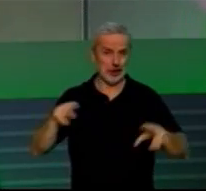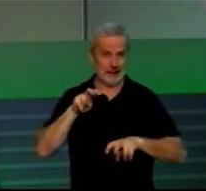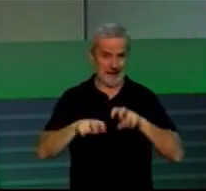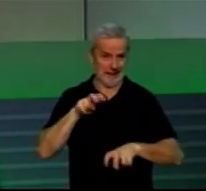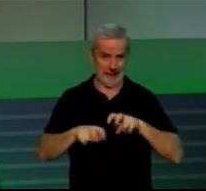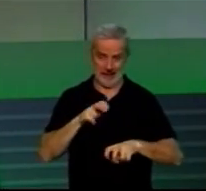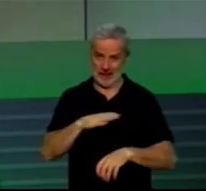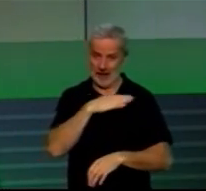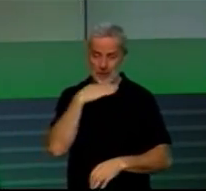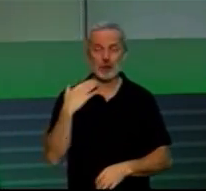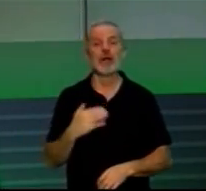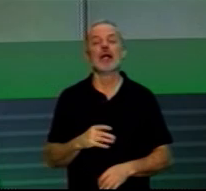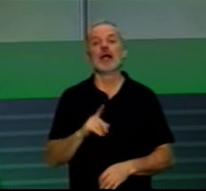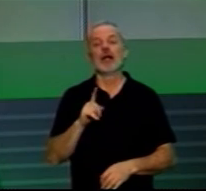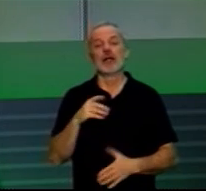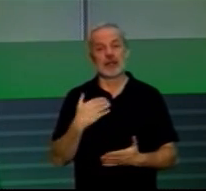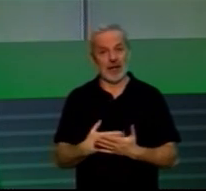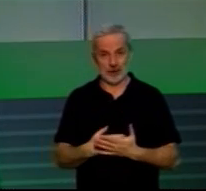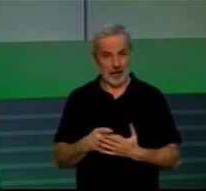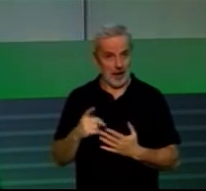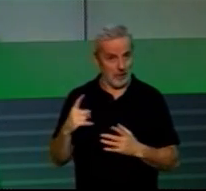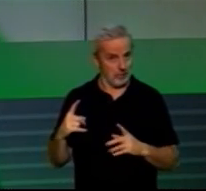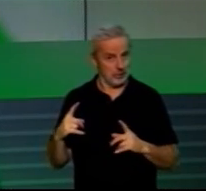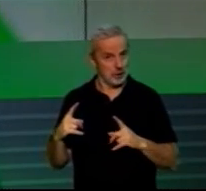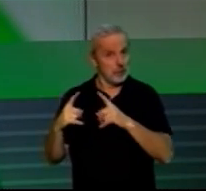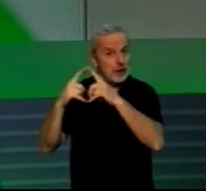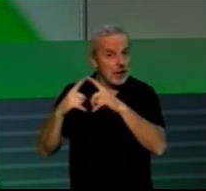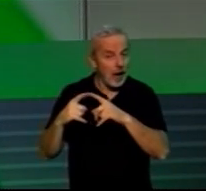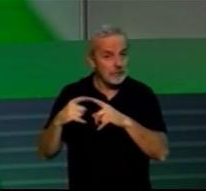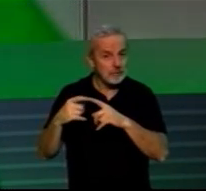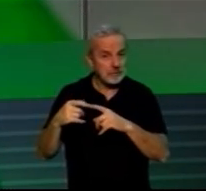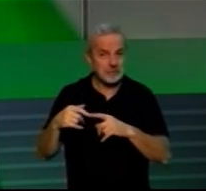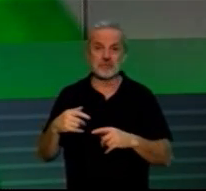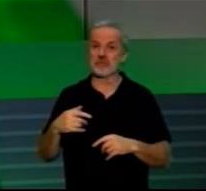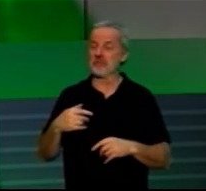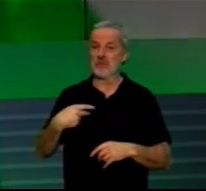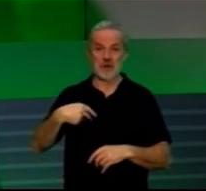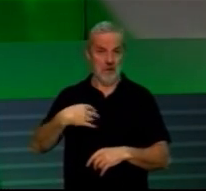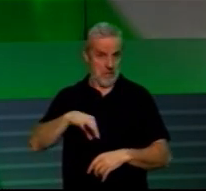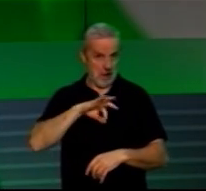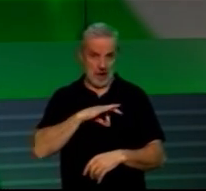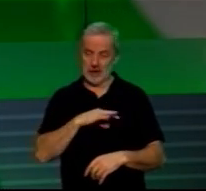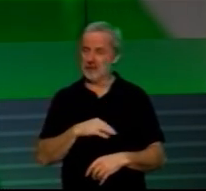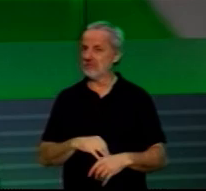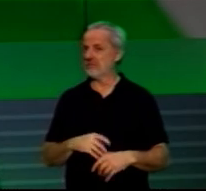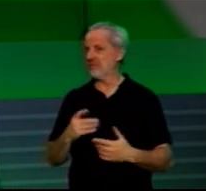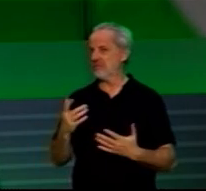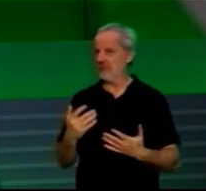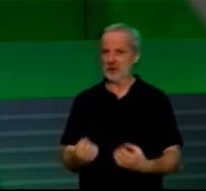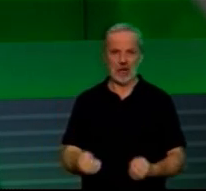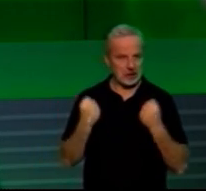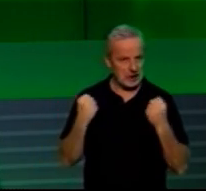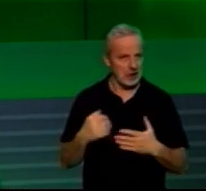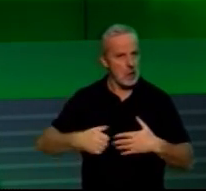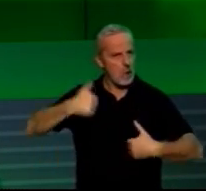Takže skutečně být na špičce v cyklistice, to už něco znamená. Tam ta konkurence je obrovská, ale není to